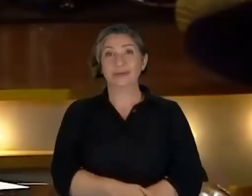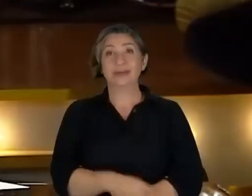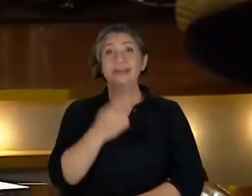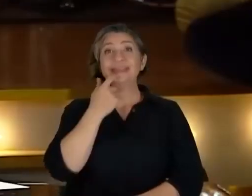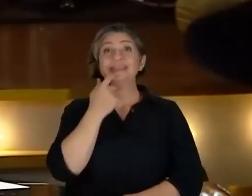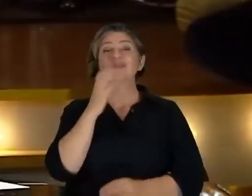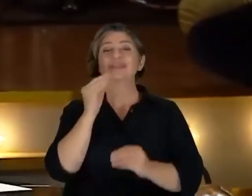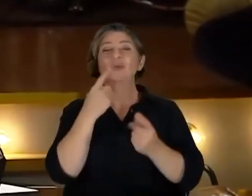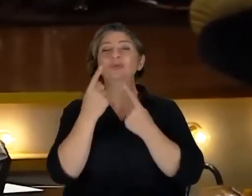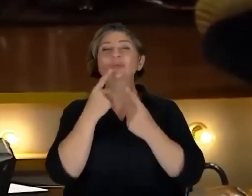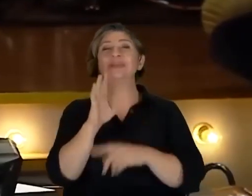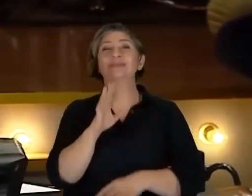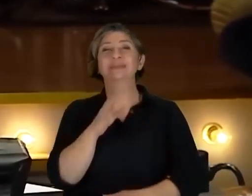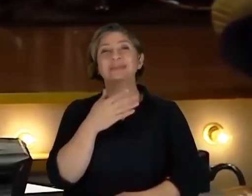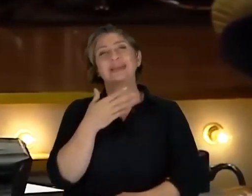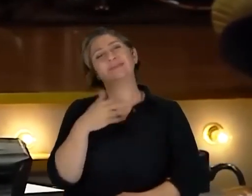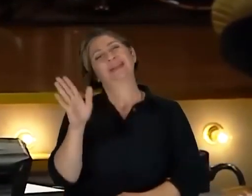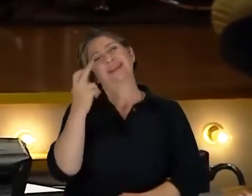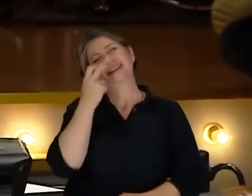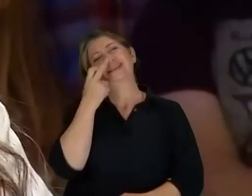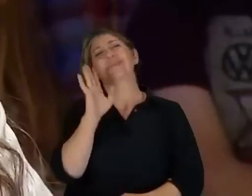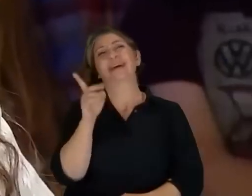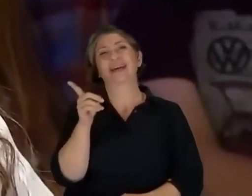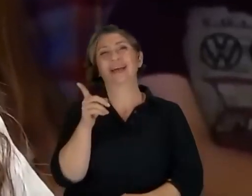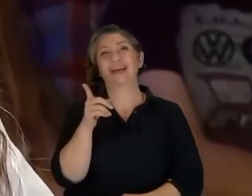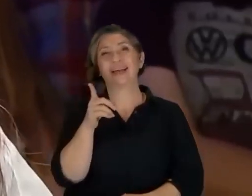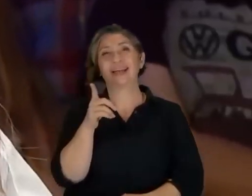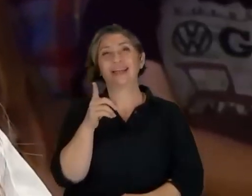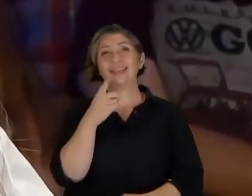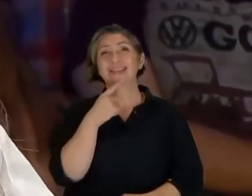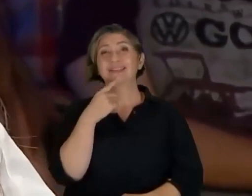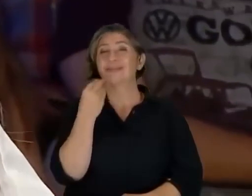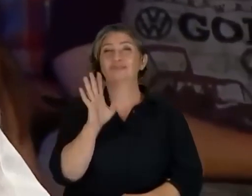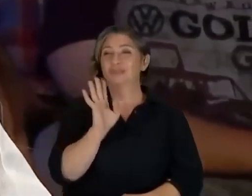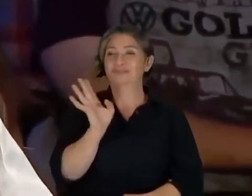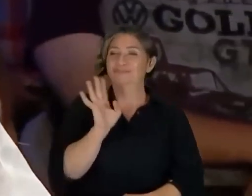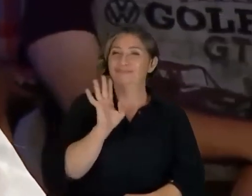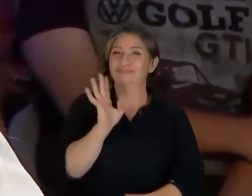Neyse yaşlardan çok bahsetmeyeyim. Ya bırak. İltifat etmeyeceğim.